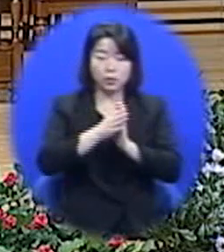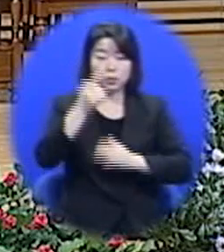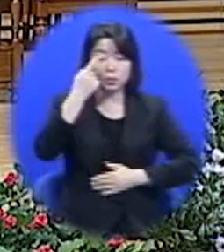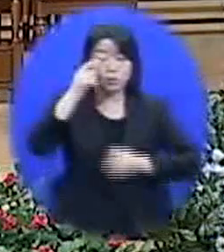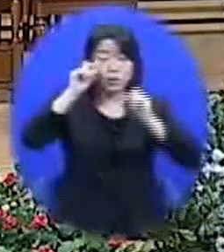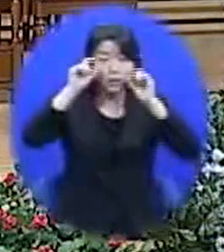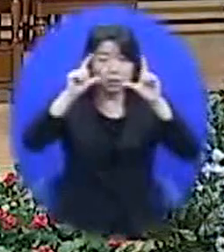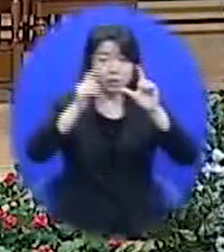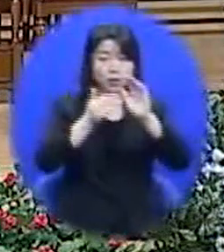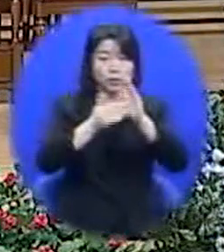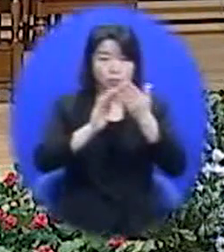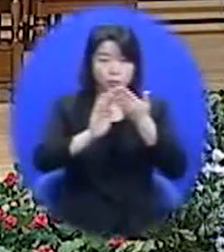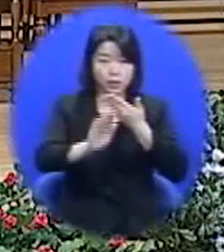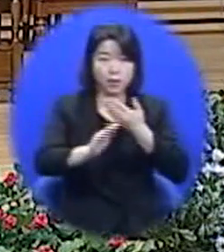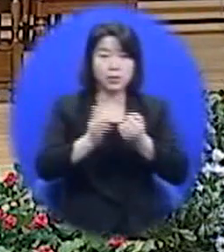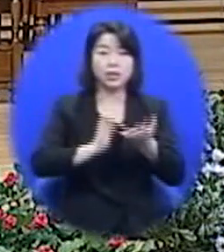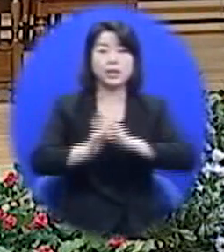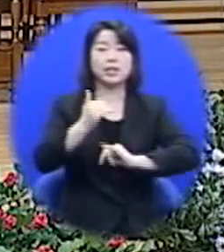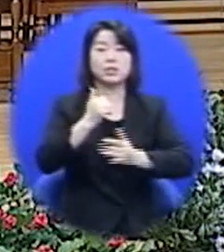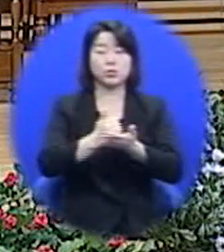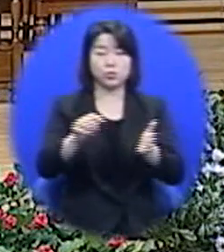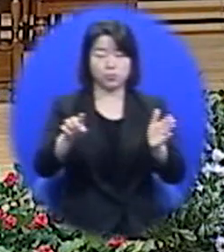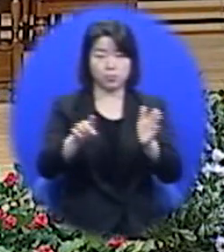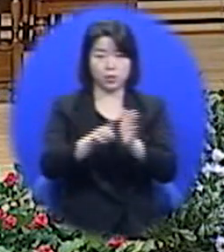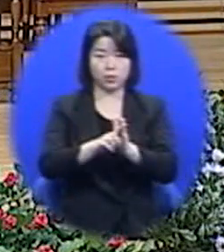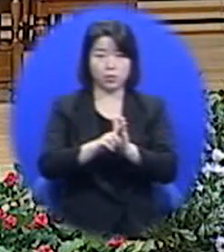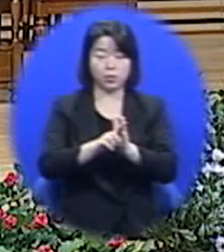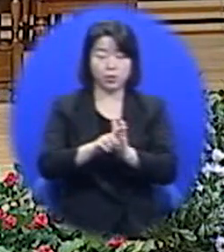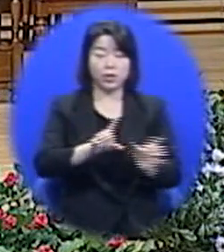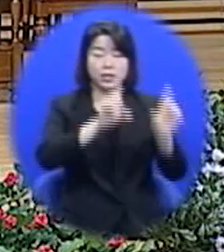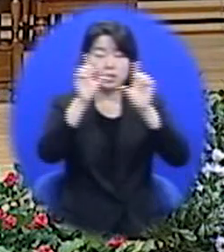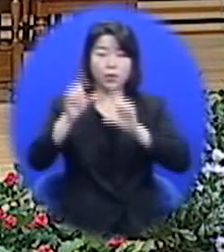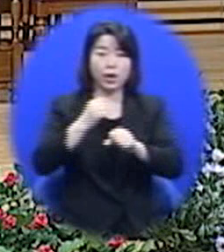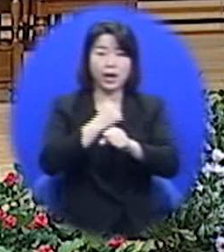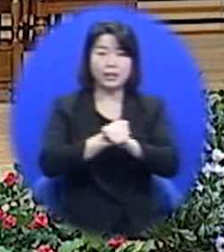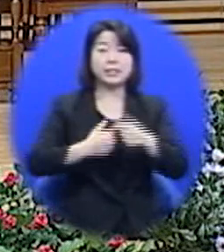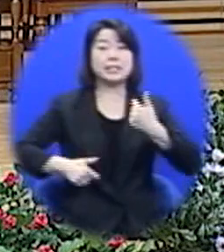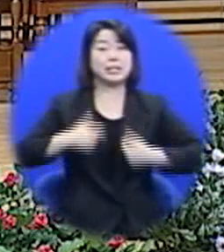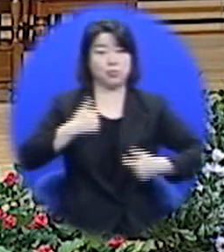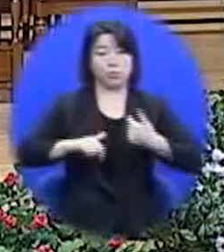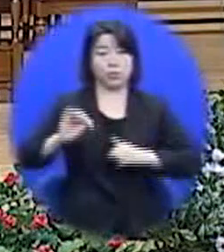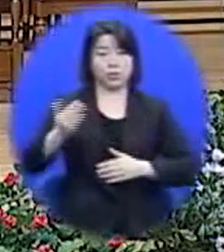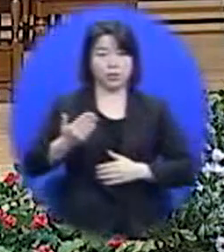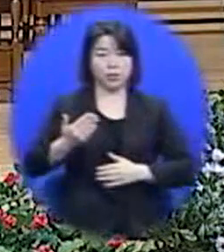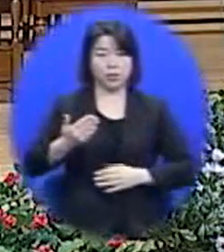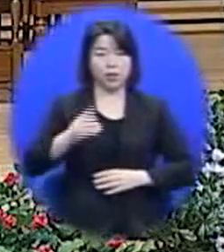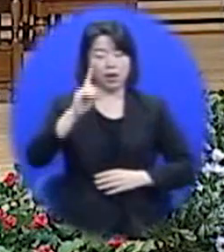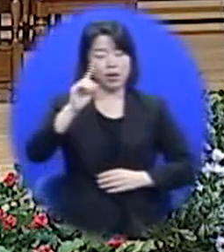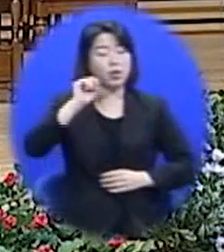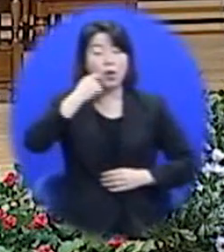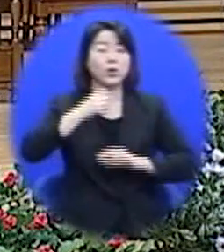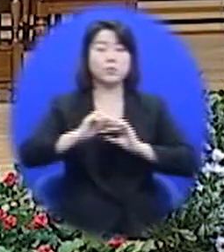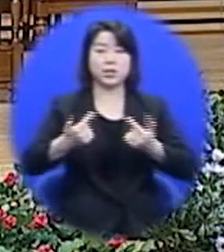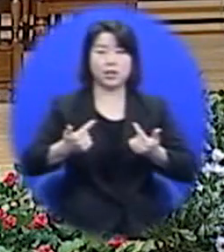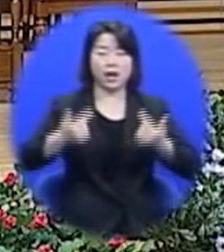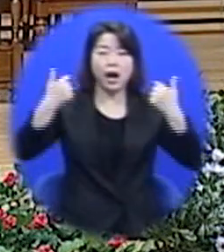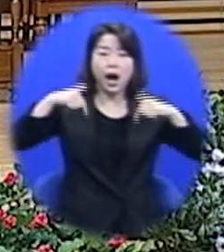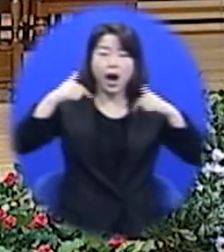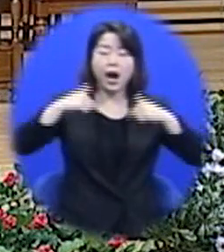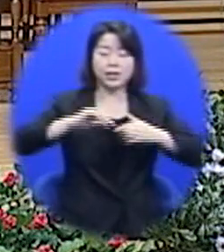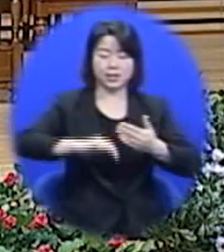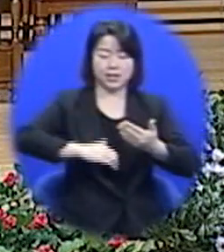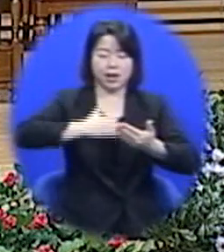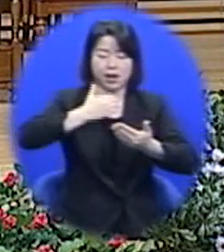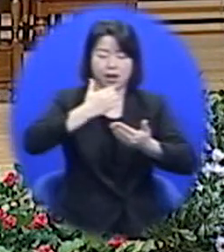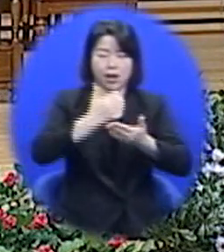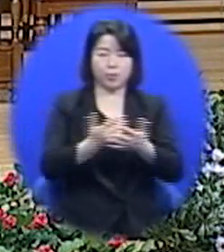나면 예수 믿고 신앙생활하는 게 기쁩니다. 전혀 어렵지 않습니다. 그리고 늘 감동이 넘치게